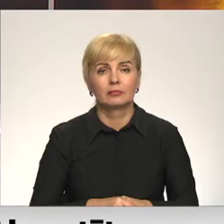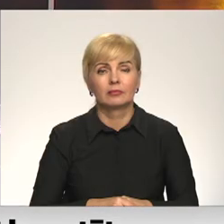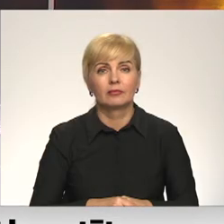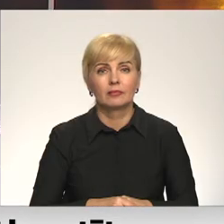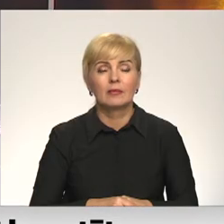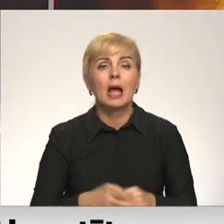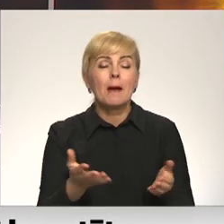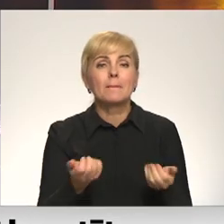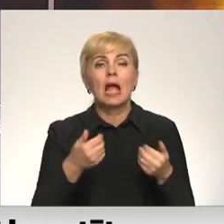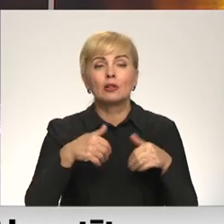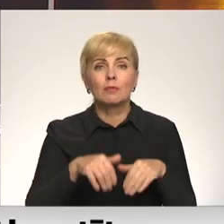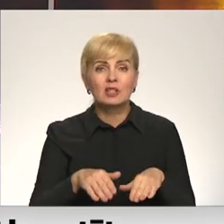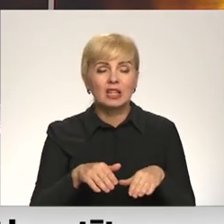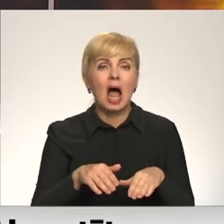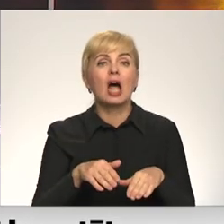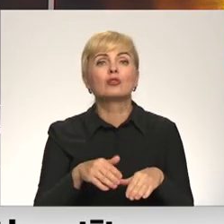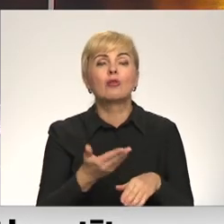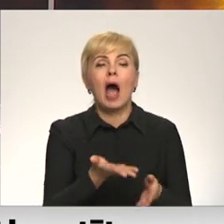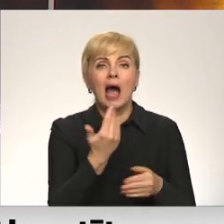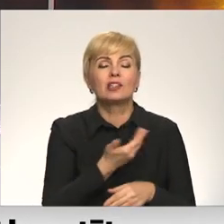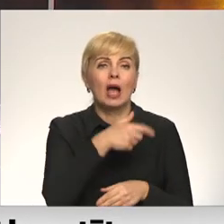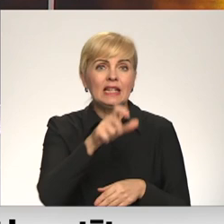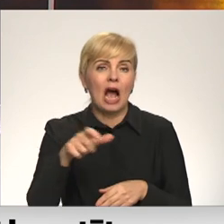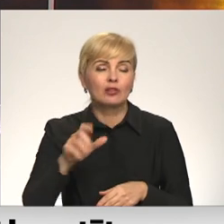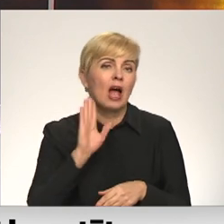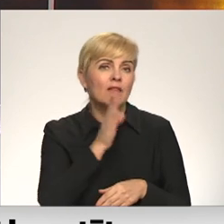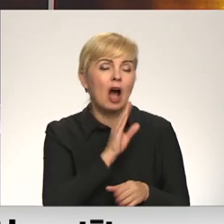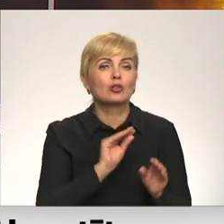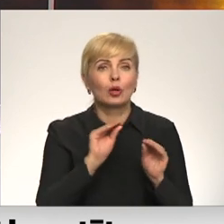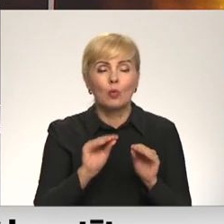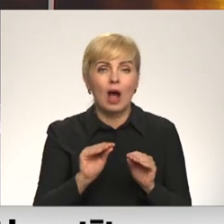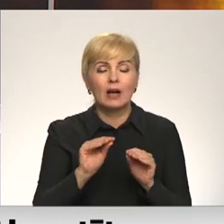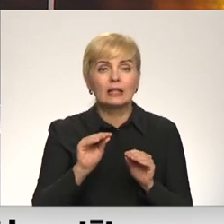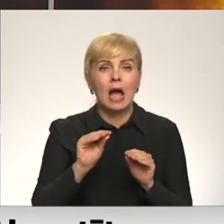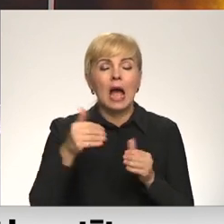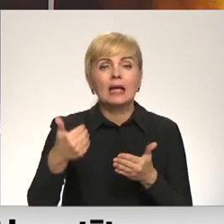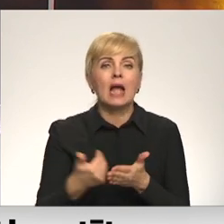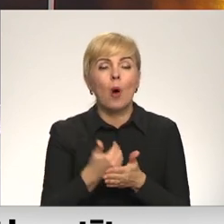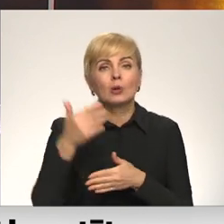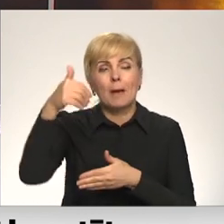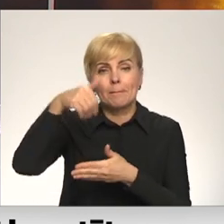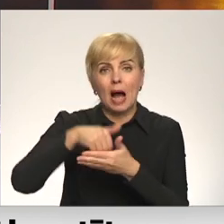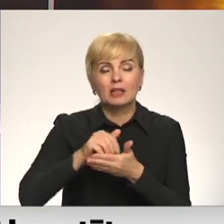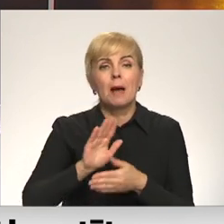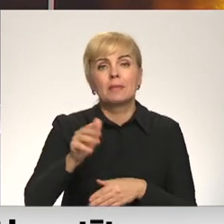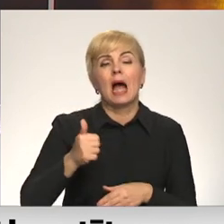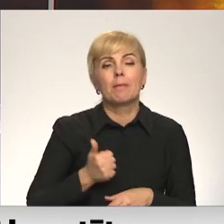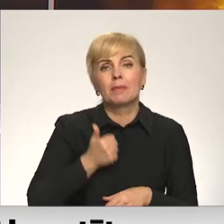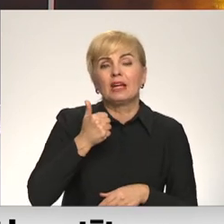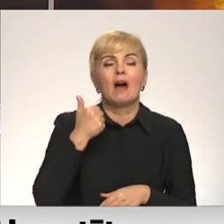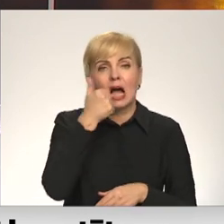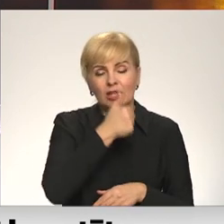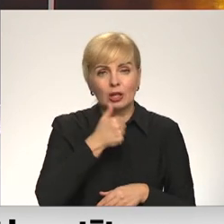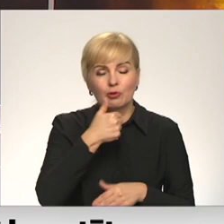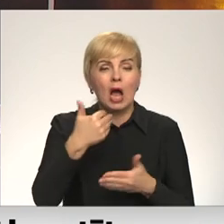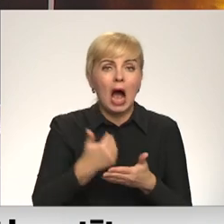Viļānos pieņemts lēmums aicināt iedzīvotājus līdz vasarai novietot jaunas paskastītes pie sava privātīpašuma vai atjaunot